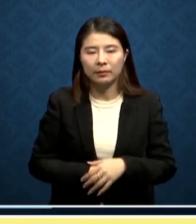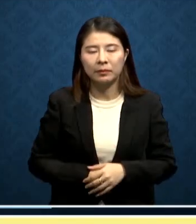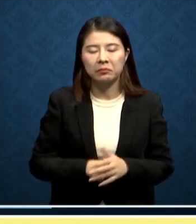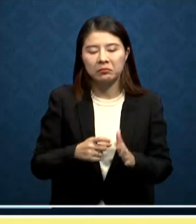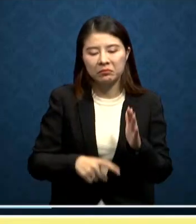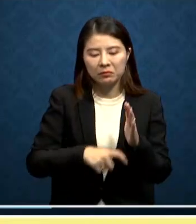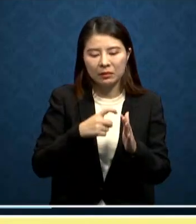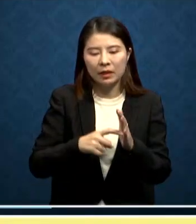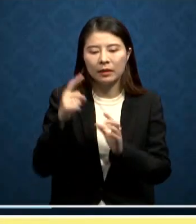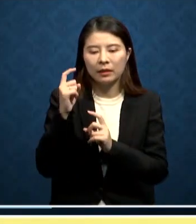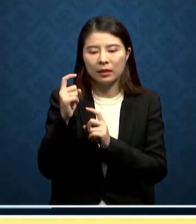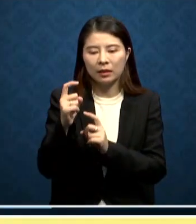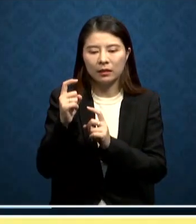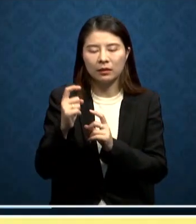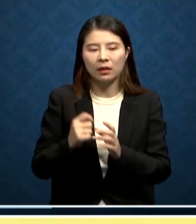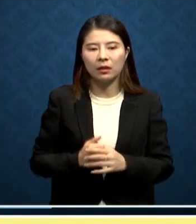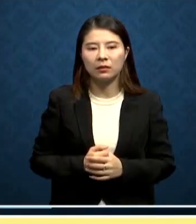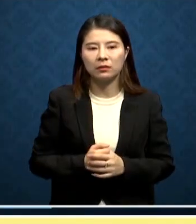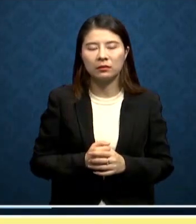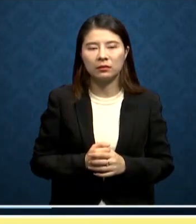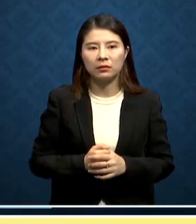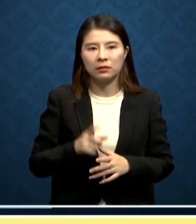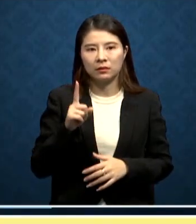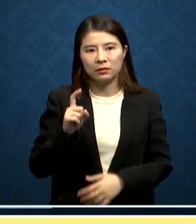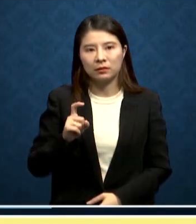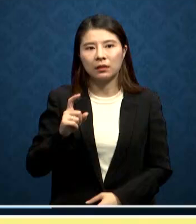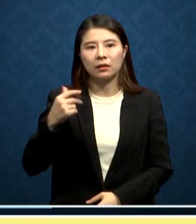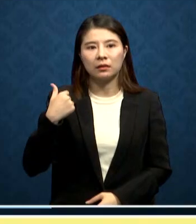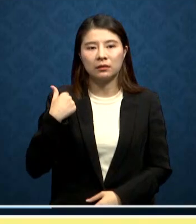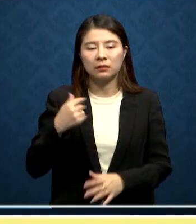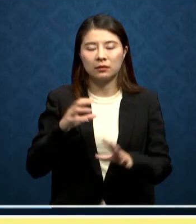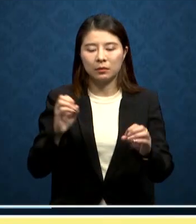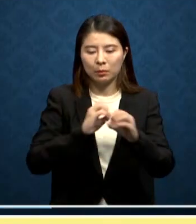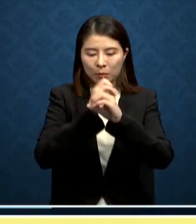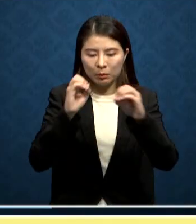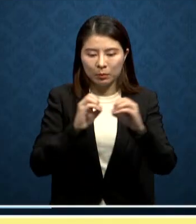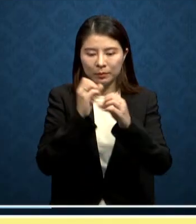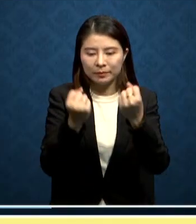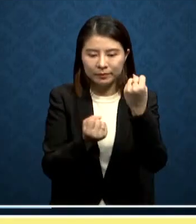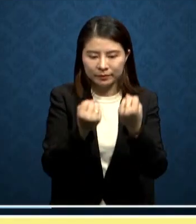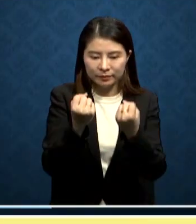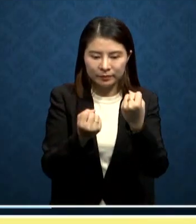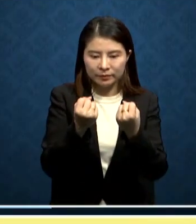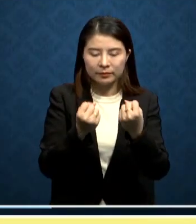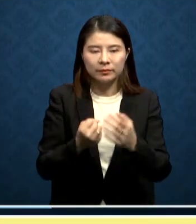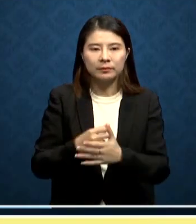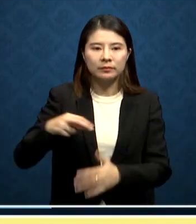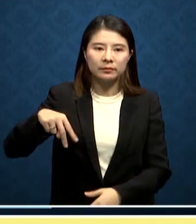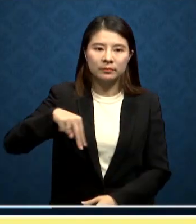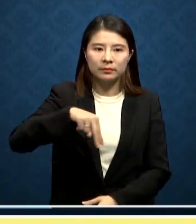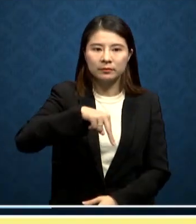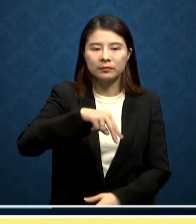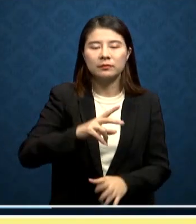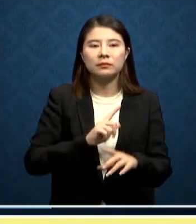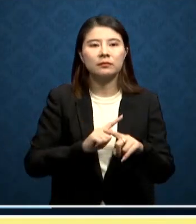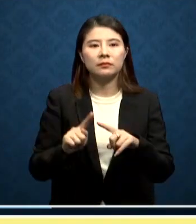สาเหตุนำไปสู่อุบัติเหตุการสูญเสียในเรื่องของความปลอดภัยในการใช้รถใช้ถนนนะครับอย่างไรก็ตามที่ผม